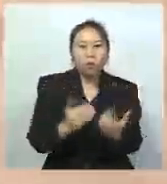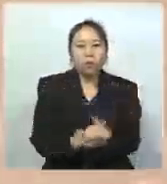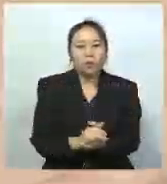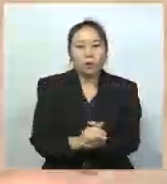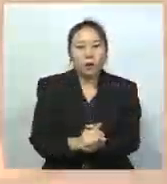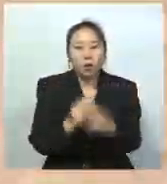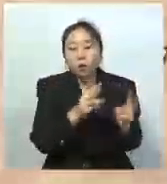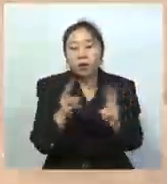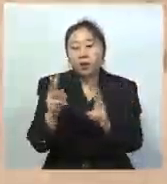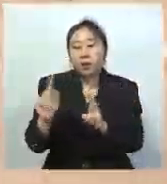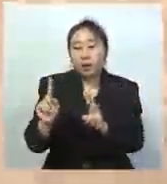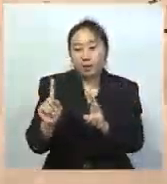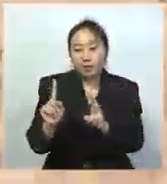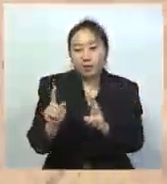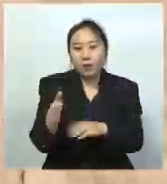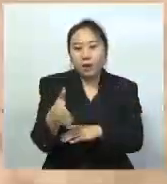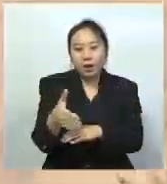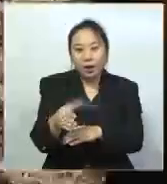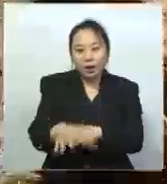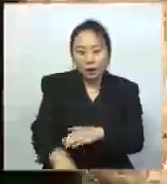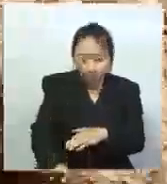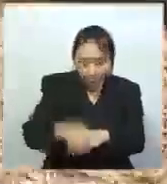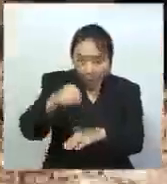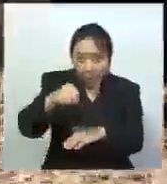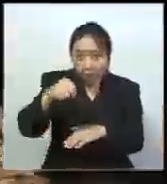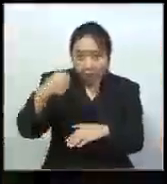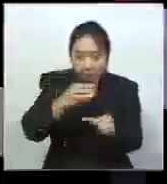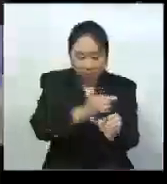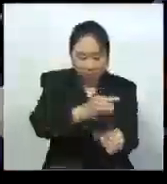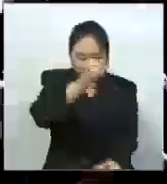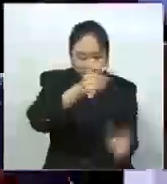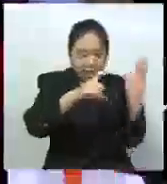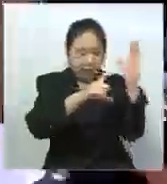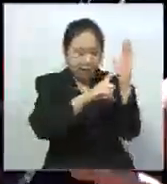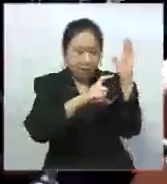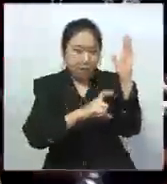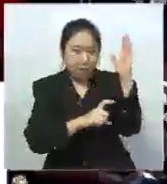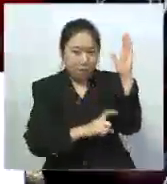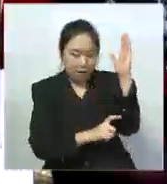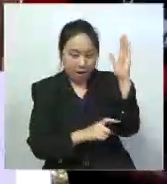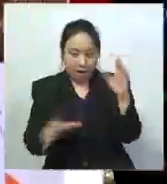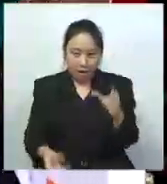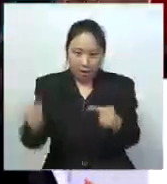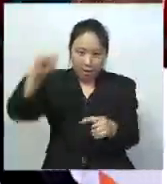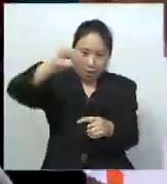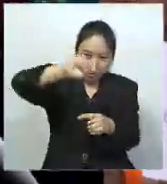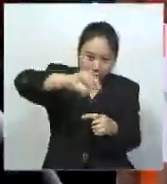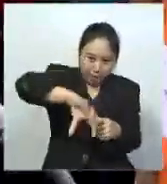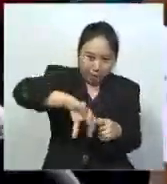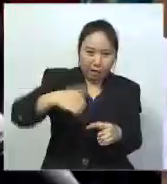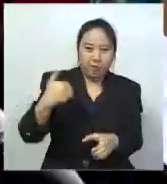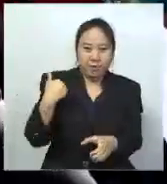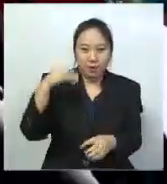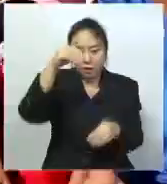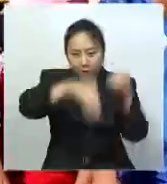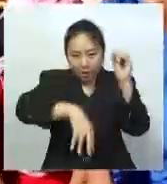ซึ่งกติกานะครับเมื่อจับปลาไหลได้เนี่ยก็จะนำไปใส่ในบ้างไม้ไผ่บางคนก็ใส่บางเนี่ยแบบนี้นะครับบางค